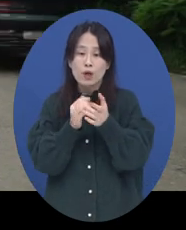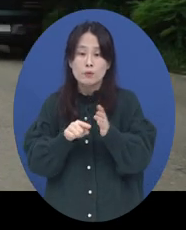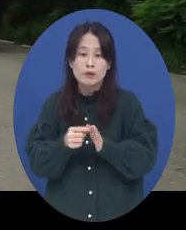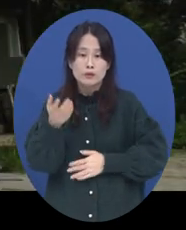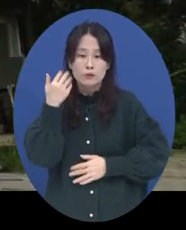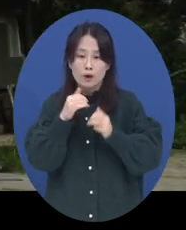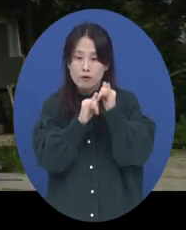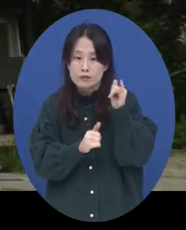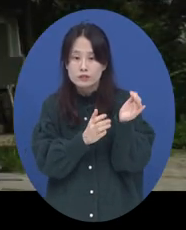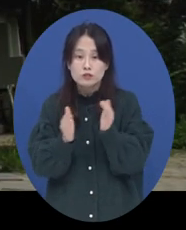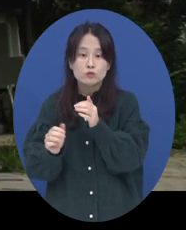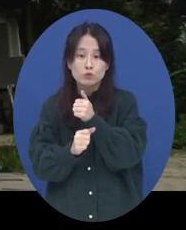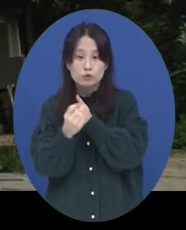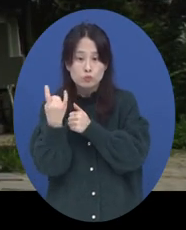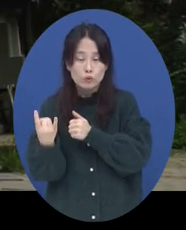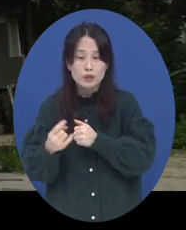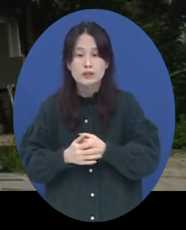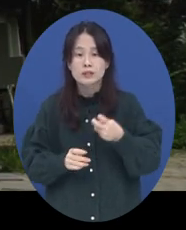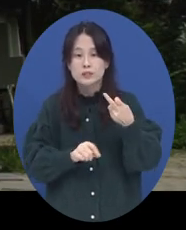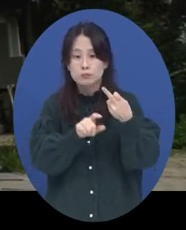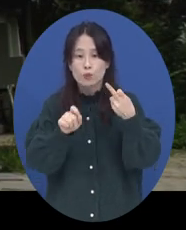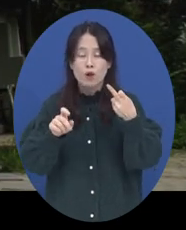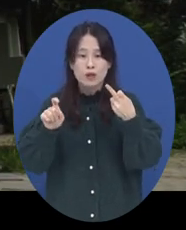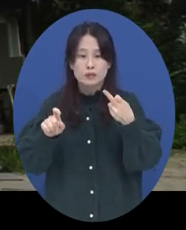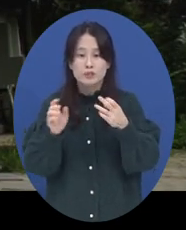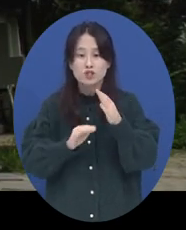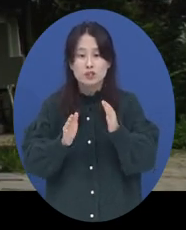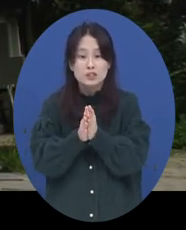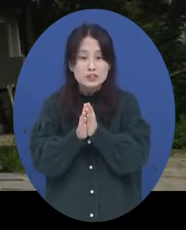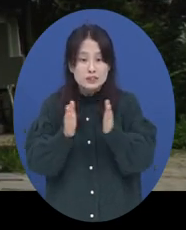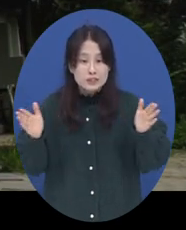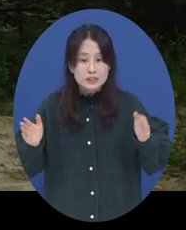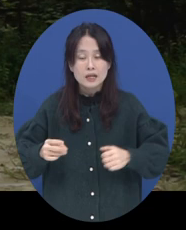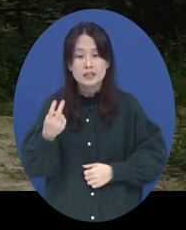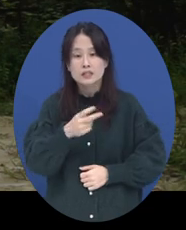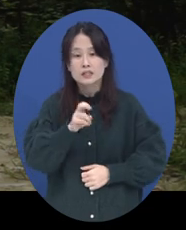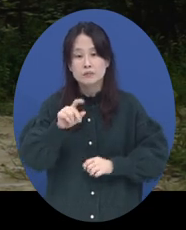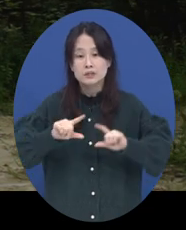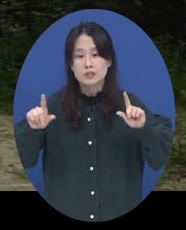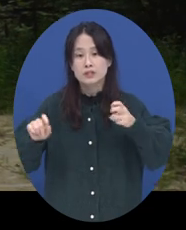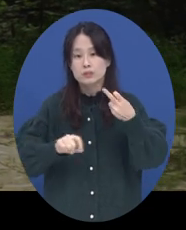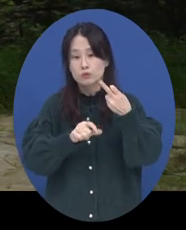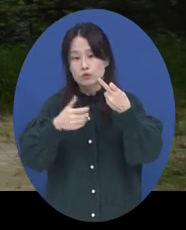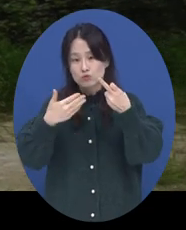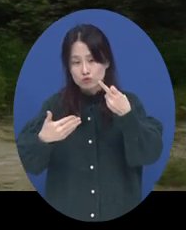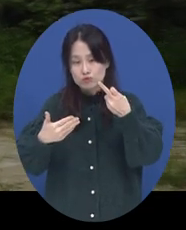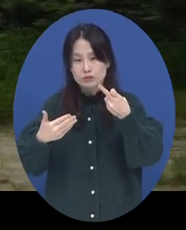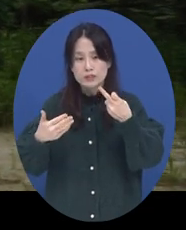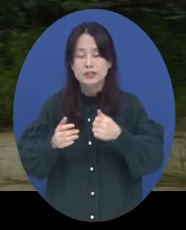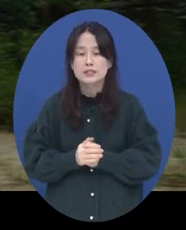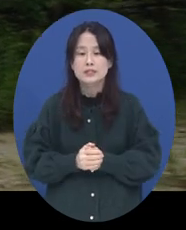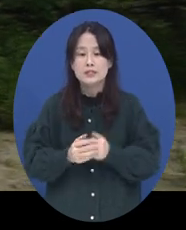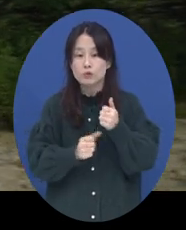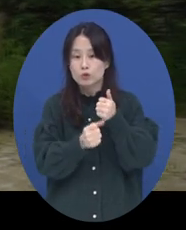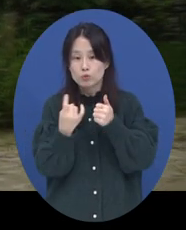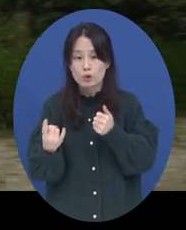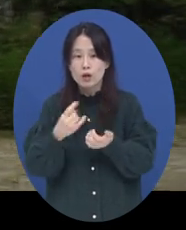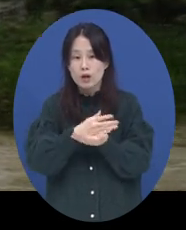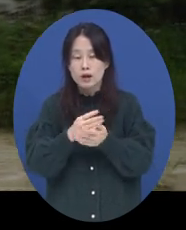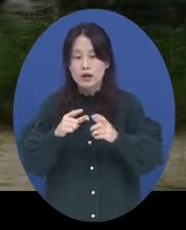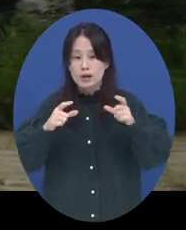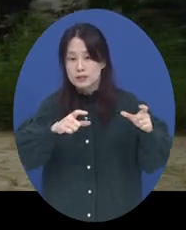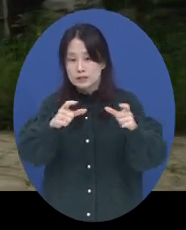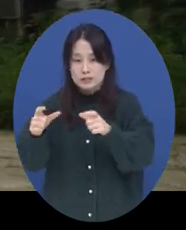화해를 위한 과거사 정리위원회는 오는 10일 정식 출범해 2022년 12월 9일까지 위원회 및